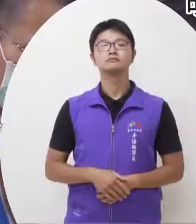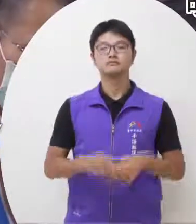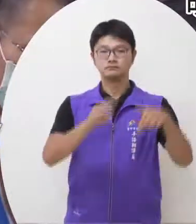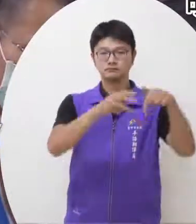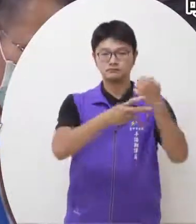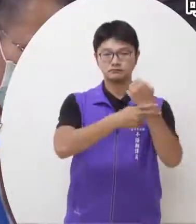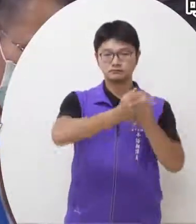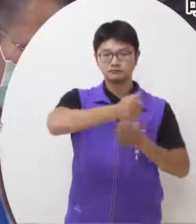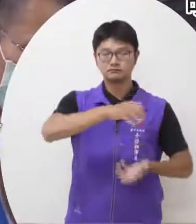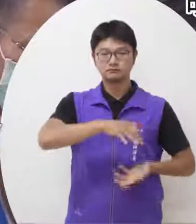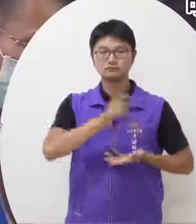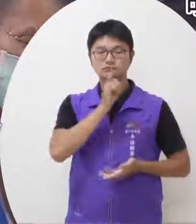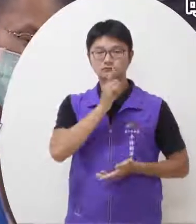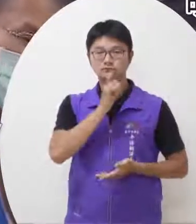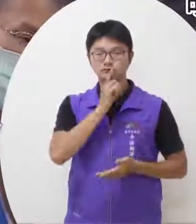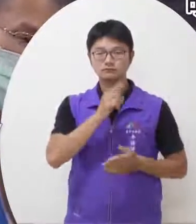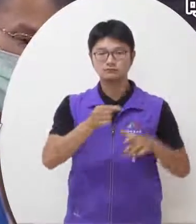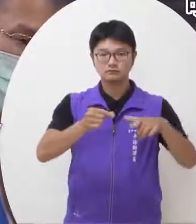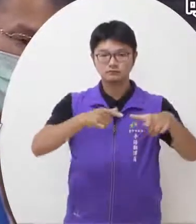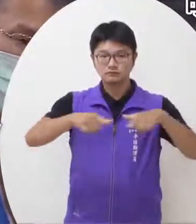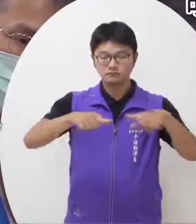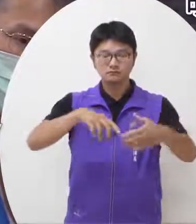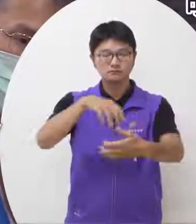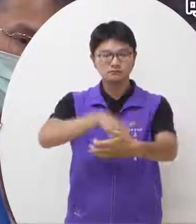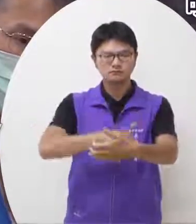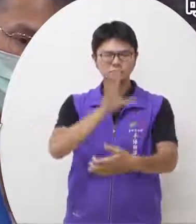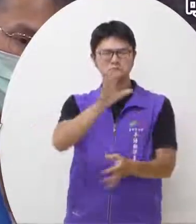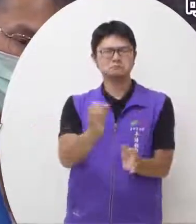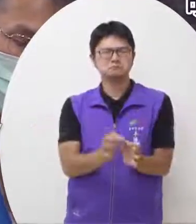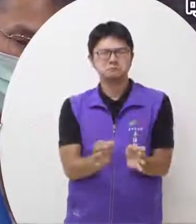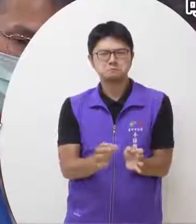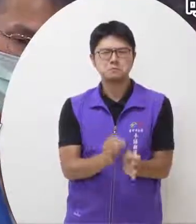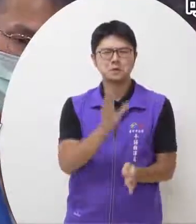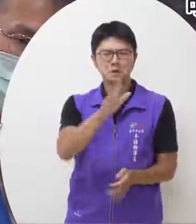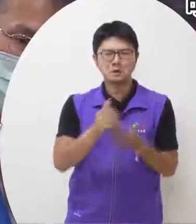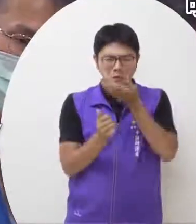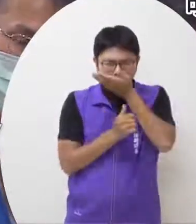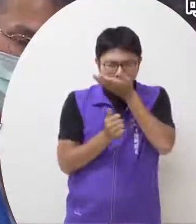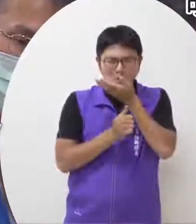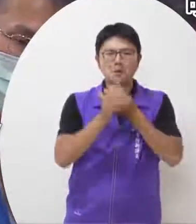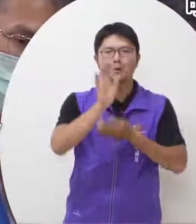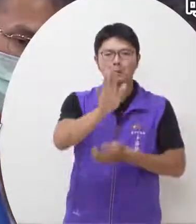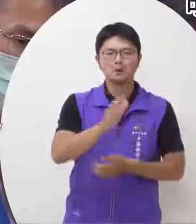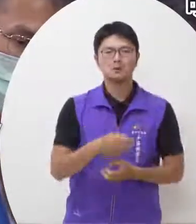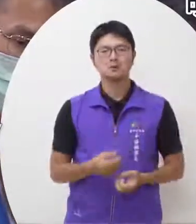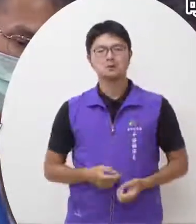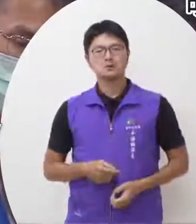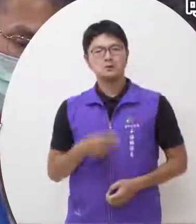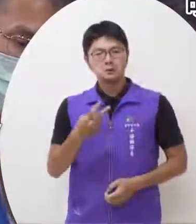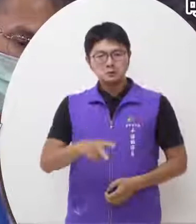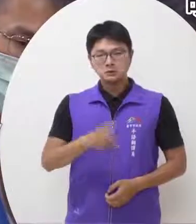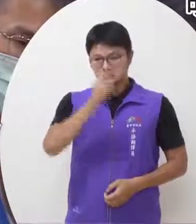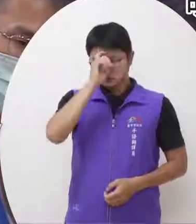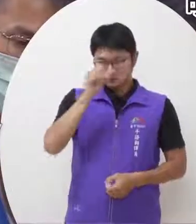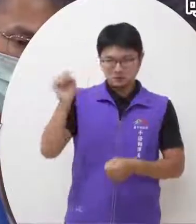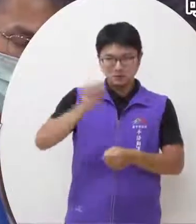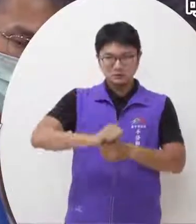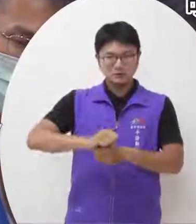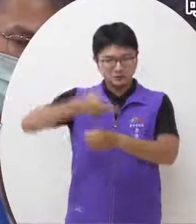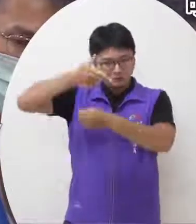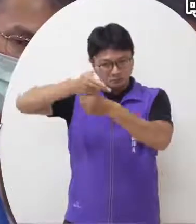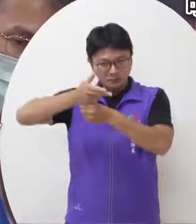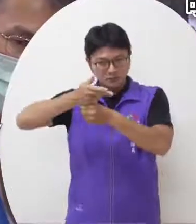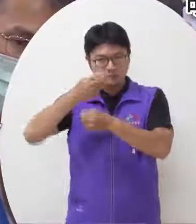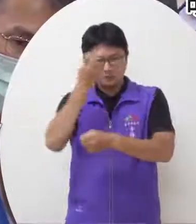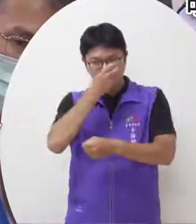映到公园里面这个有人赌博甚至于吸毒的状况以及增设监视器。我想